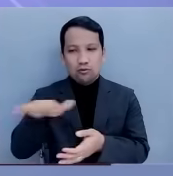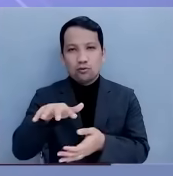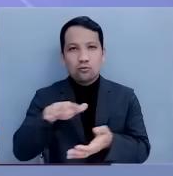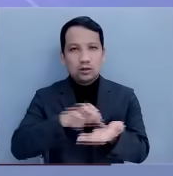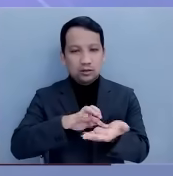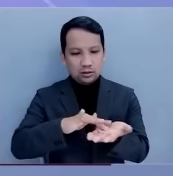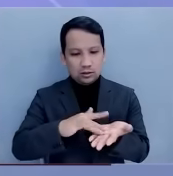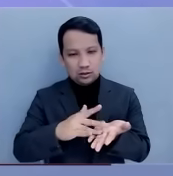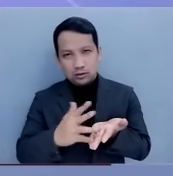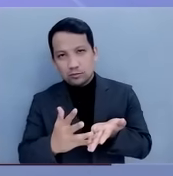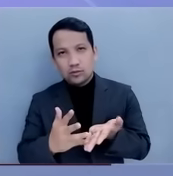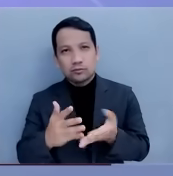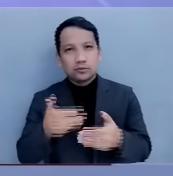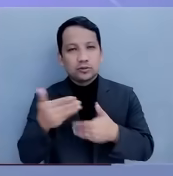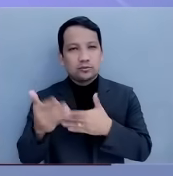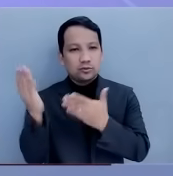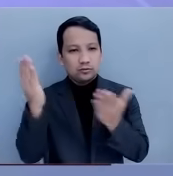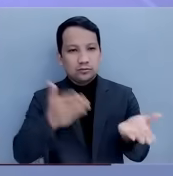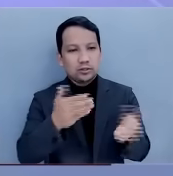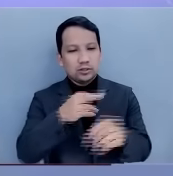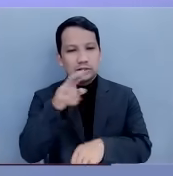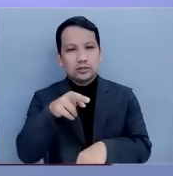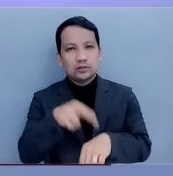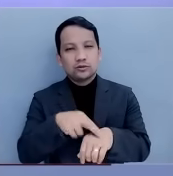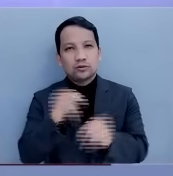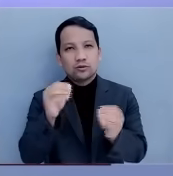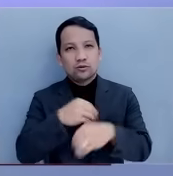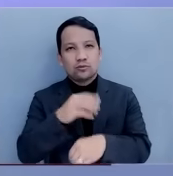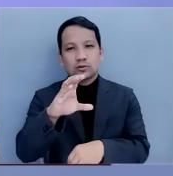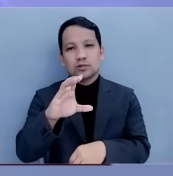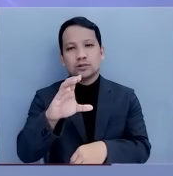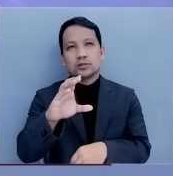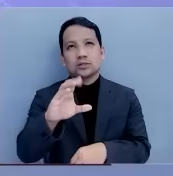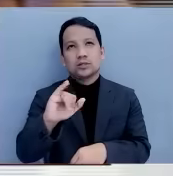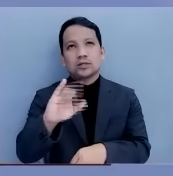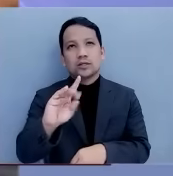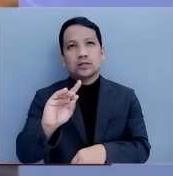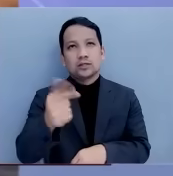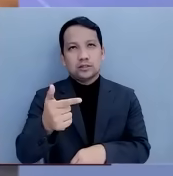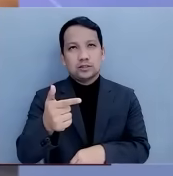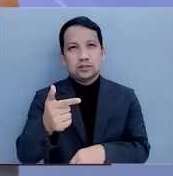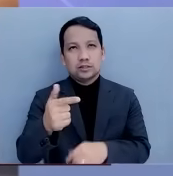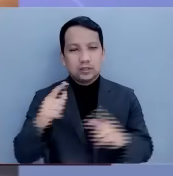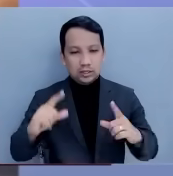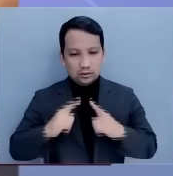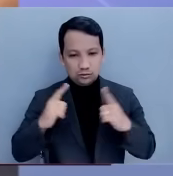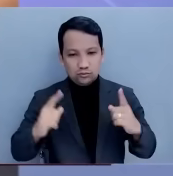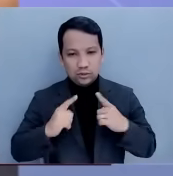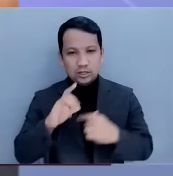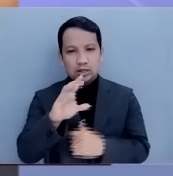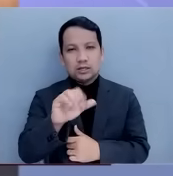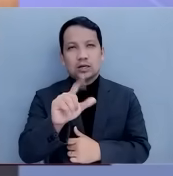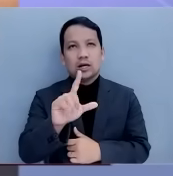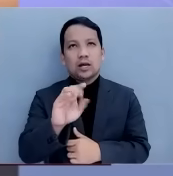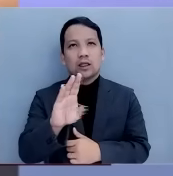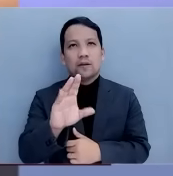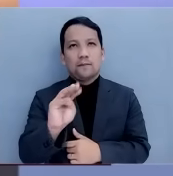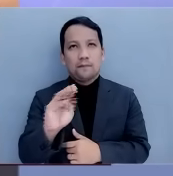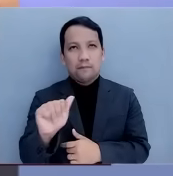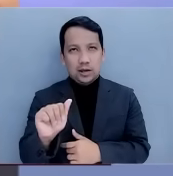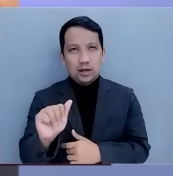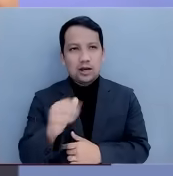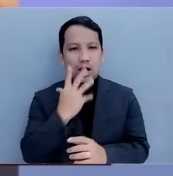booking procedure at dinala sa regional office ng CIDG sa Calamba. Sa ngayon, inaalam pa ng polisya kung